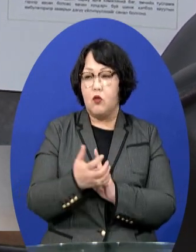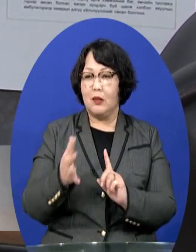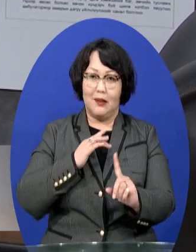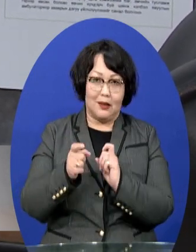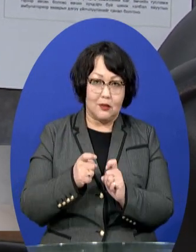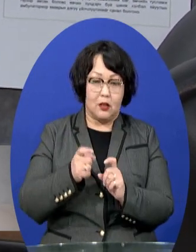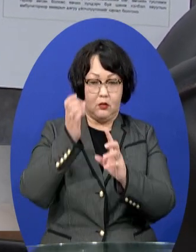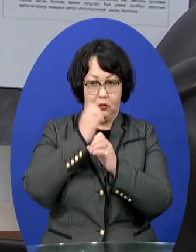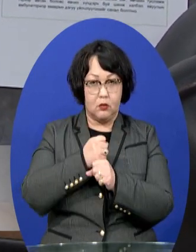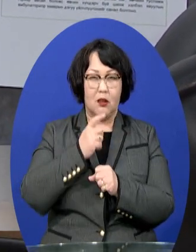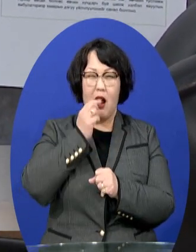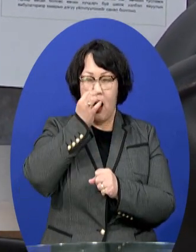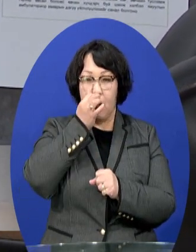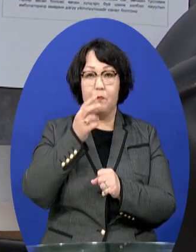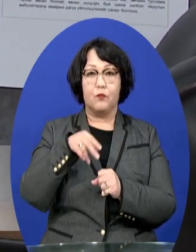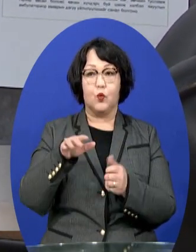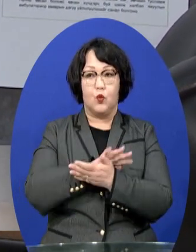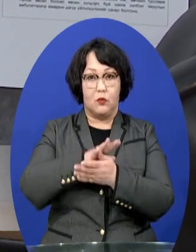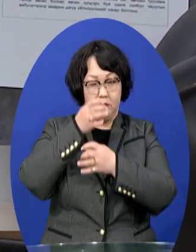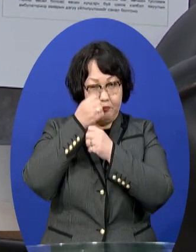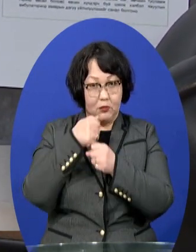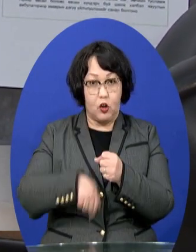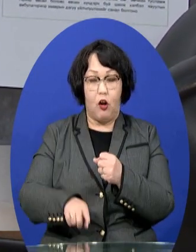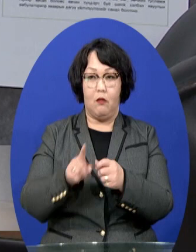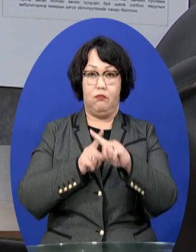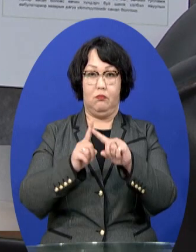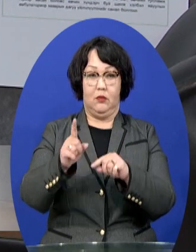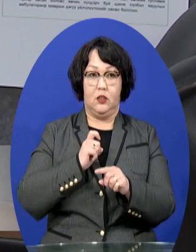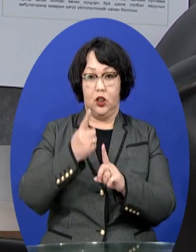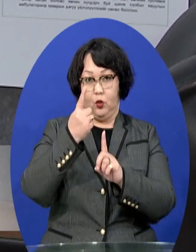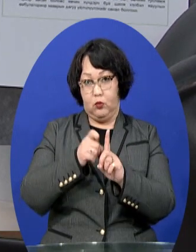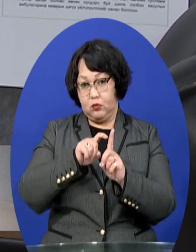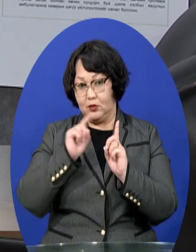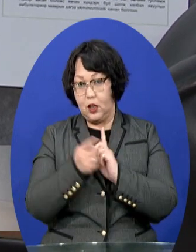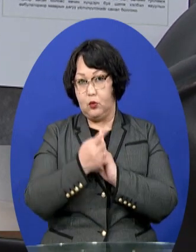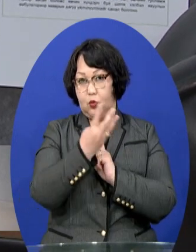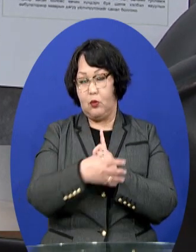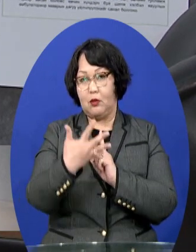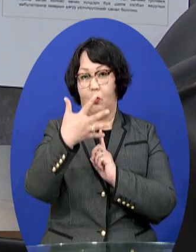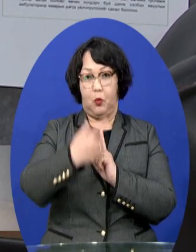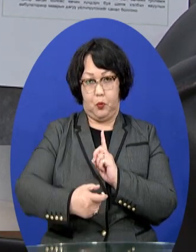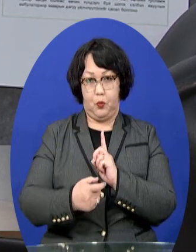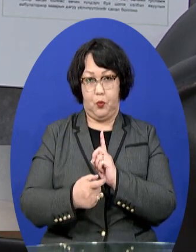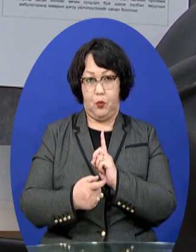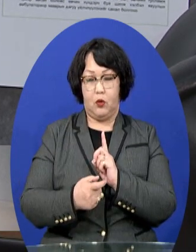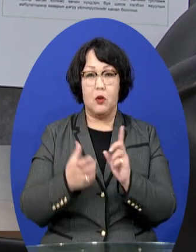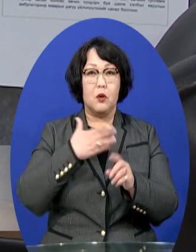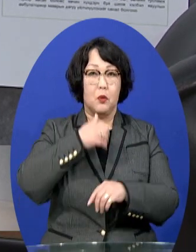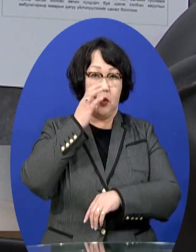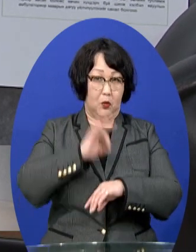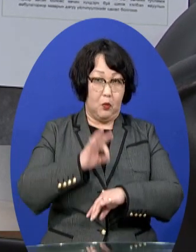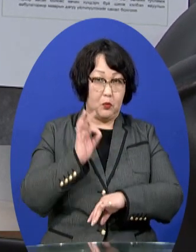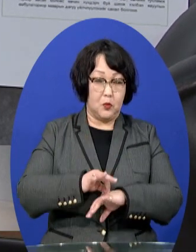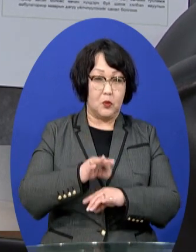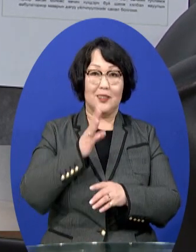гарсан. За тэгээ нэг хүн залгахаа гэхэд ард нь 4-5 гишүүд байдаг. Тэр гишүүн тус бүрд нь за өөр илэрсэн хүн бүрт нь